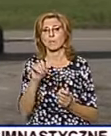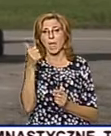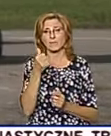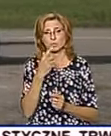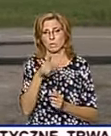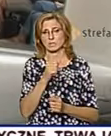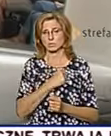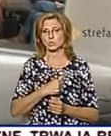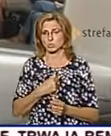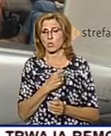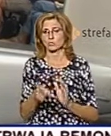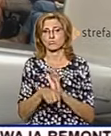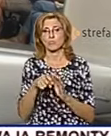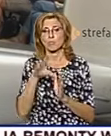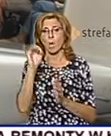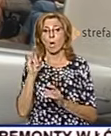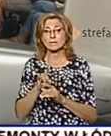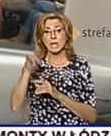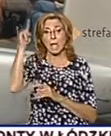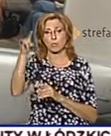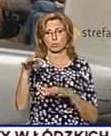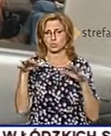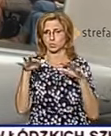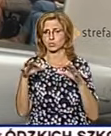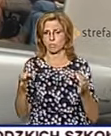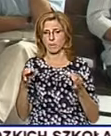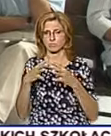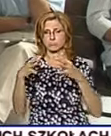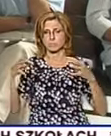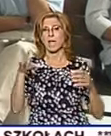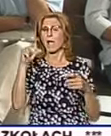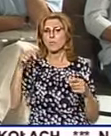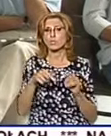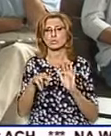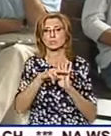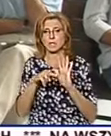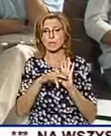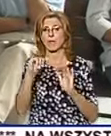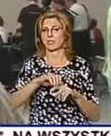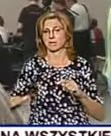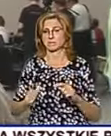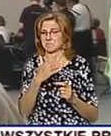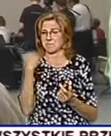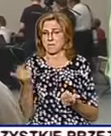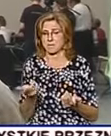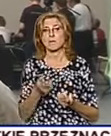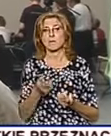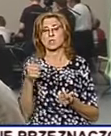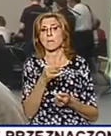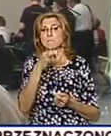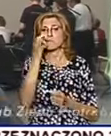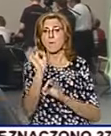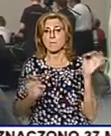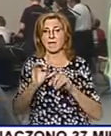niestety wniosek jest taki, że ruch w powietrzu jest coraz większy, ale przestrzeganie przepisów i dyscyplina coraz mniejsze. Poprawić dyscyplinę